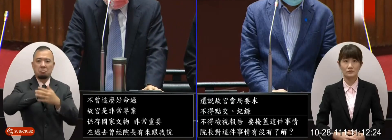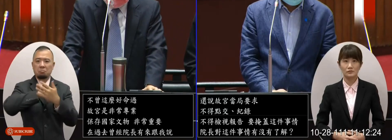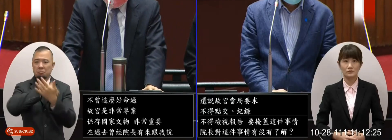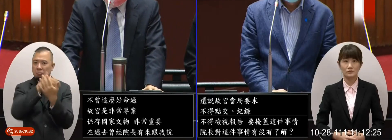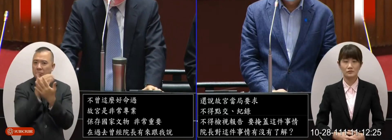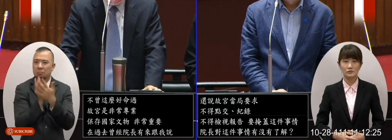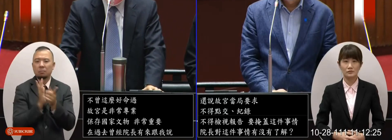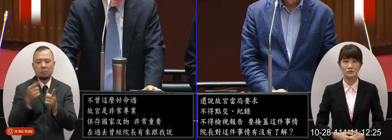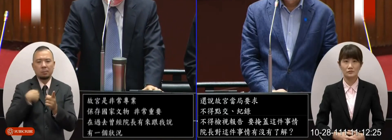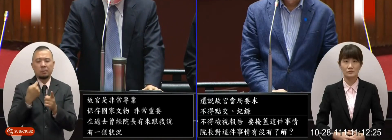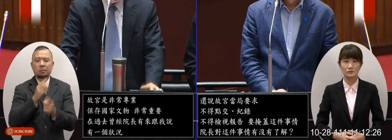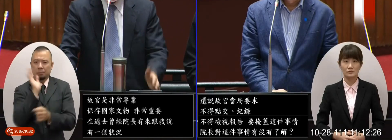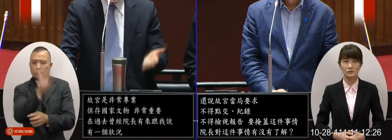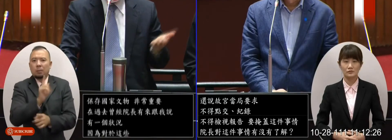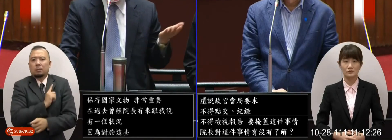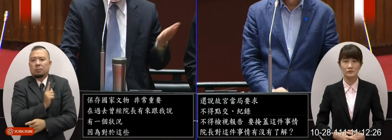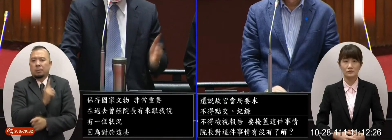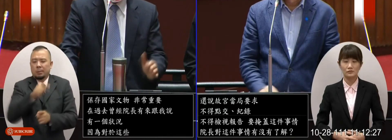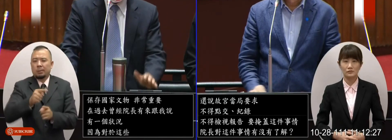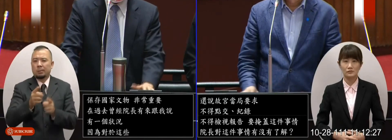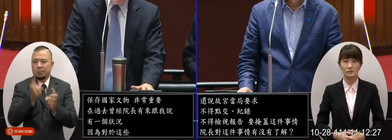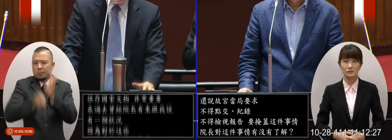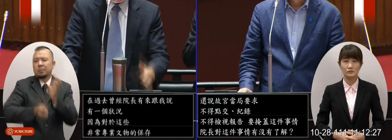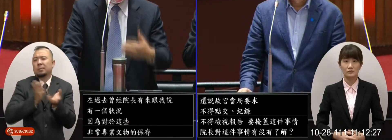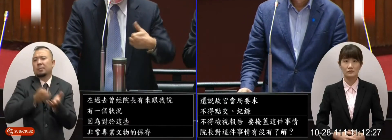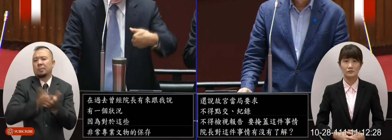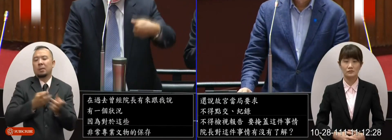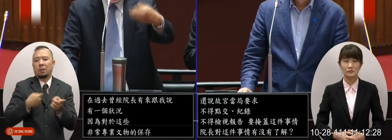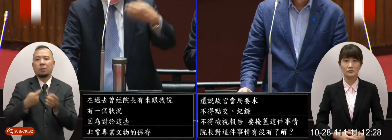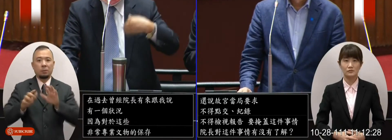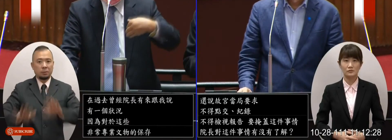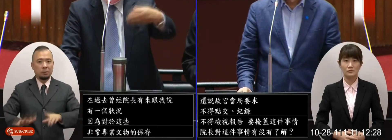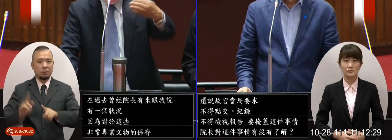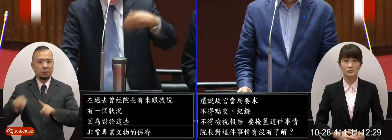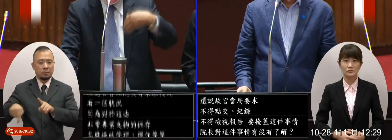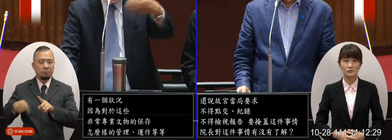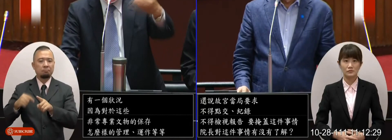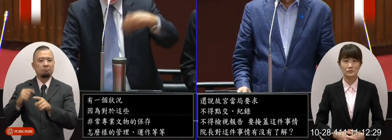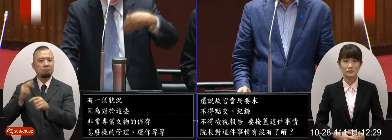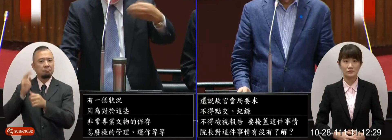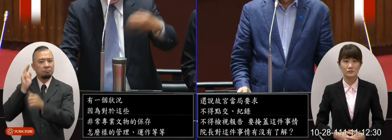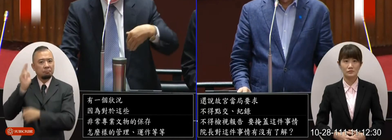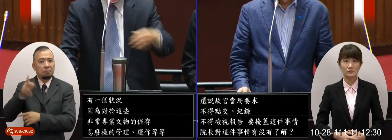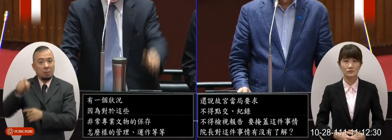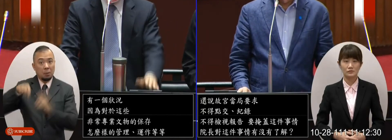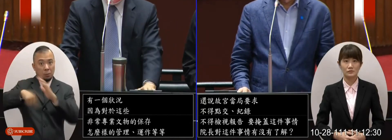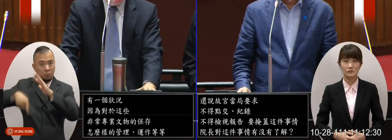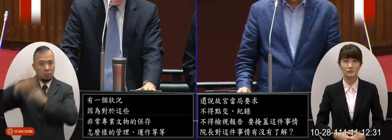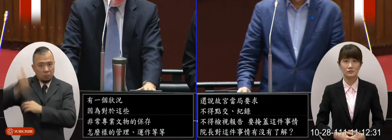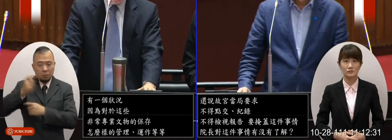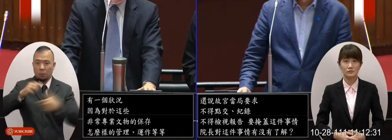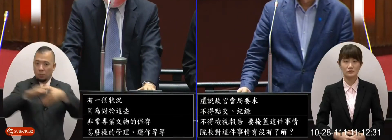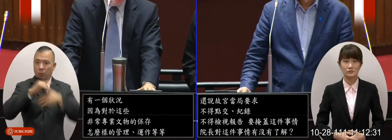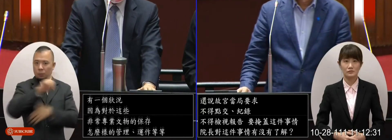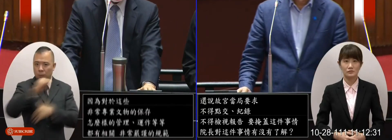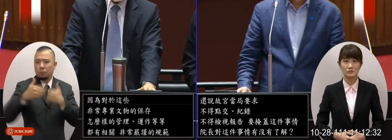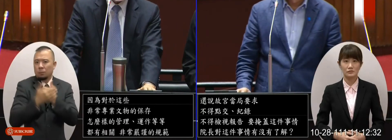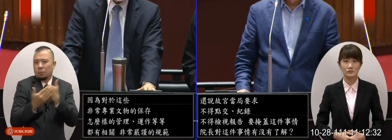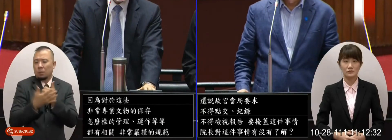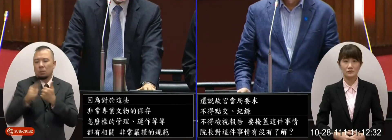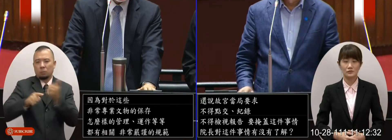非常严谨的规范。所以我请院长都依照文物保存的专业处理就